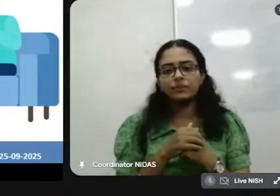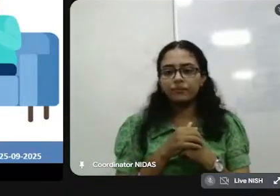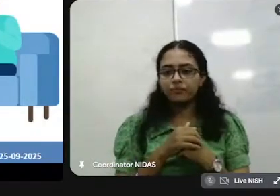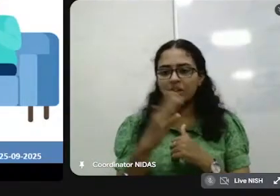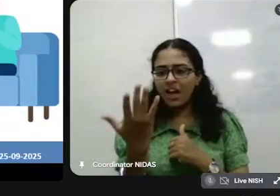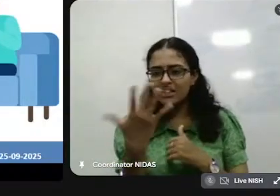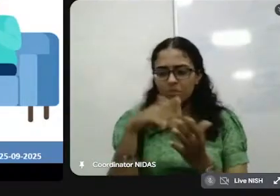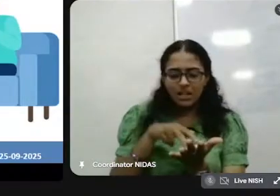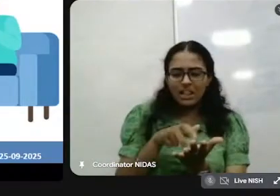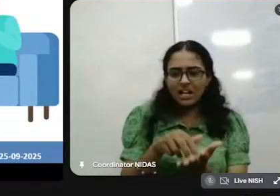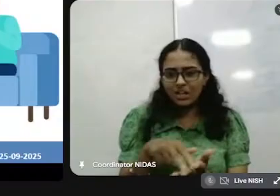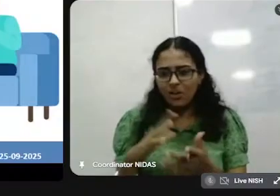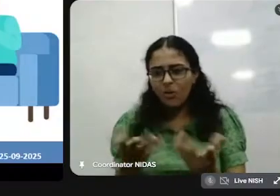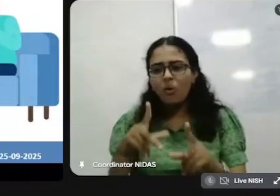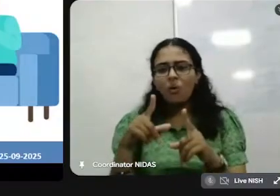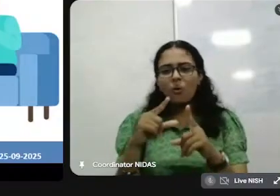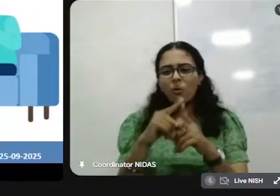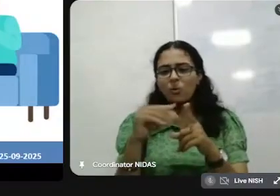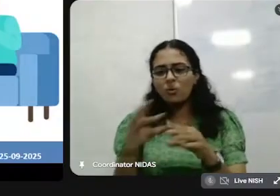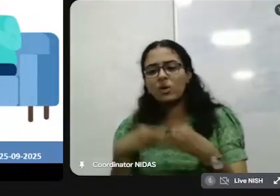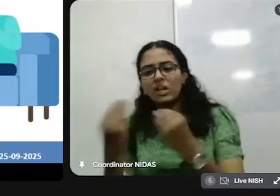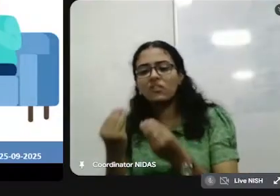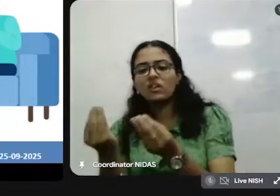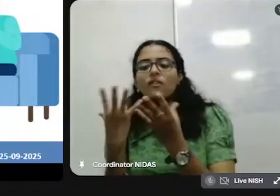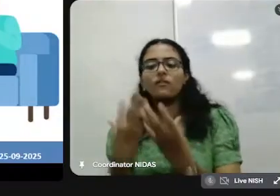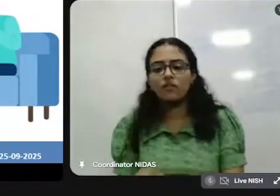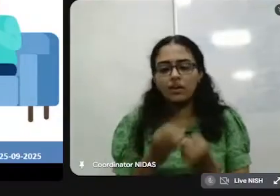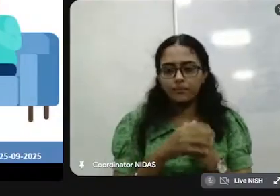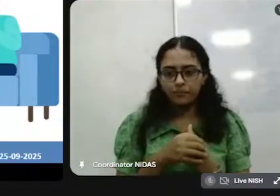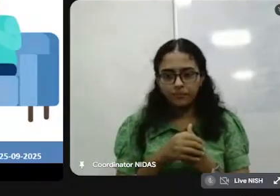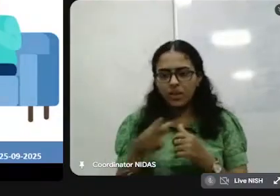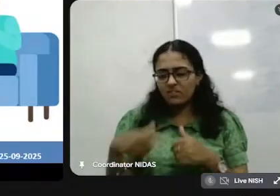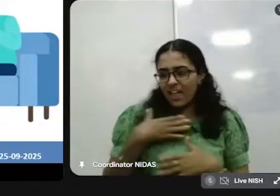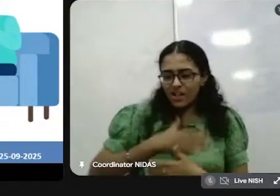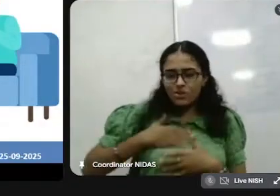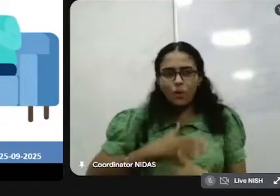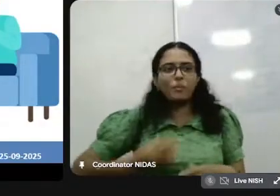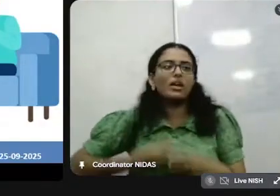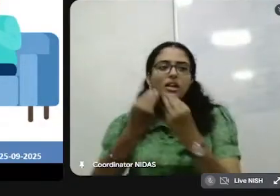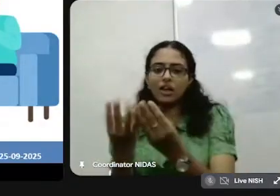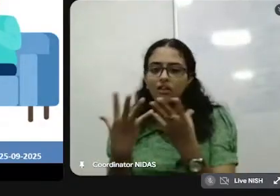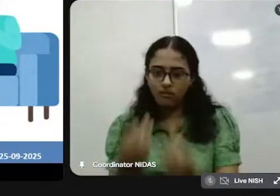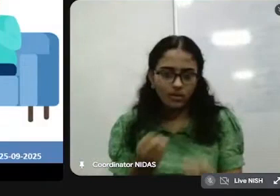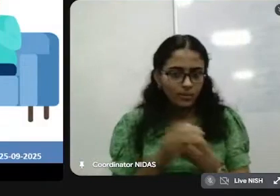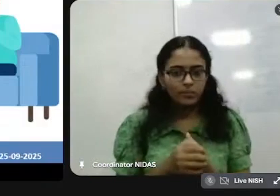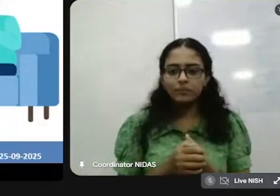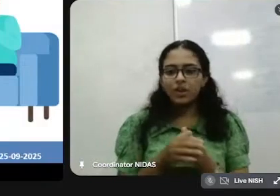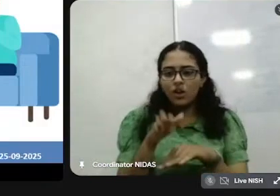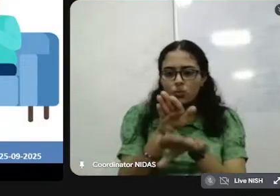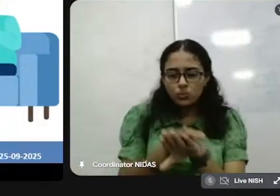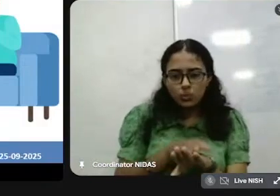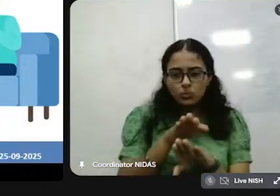5 മിനിറ്റ് നടക്കാനോ അത് 5 മിനിറ്റ് ാനോ അങ്ങനെ അവർക്ക് എൻജോയ് ചെയ്യുന്ന ആക്ടിവിറ്റീസ് കണ്ടുപിടിച്ച് പതുക്കെ